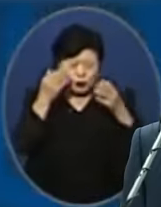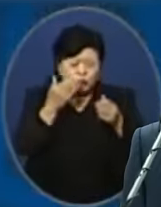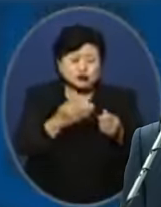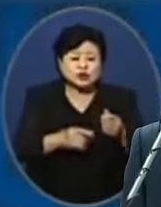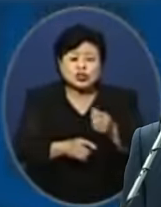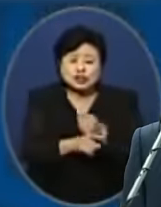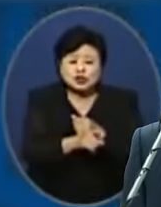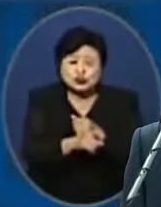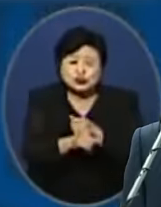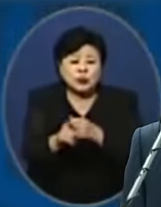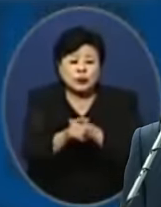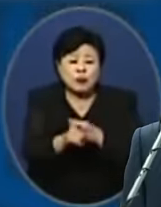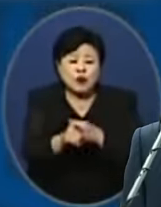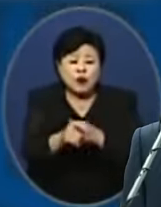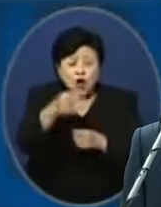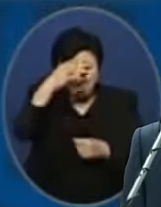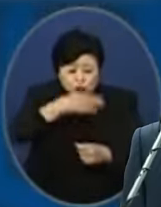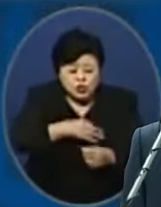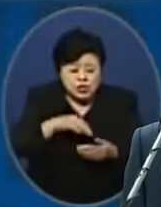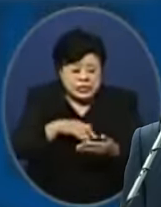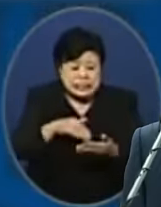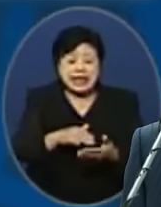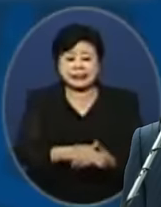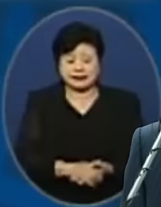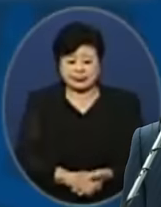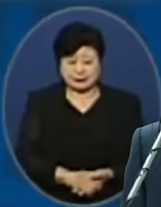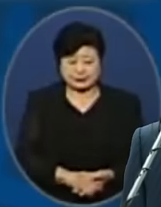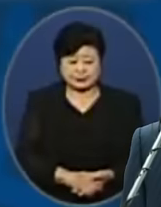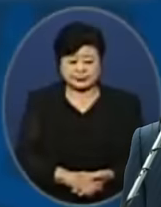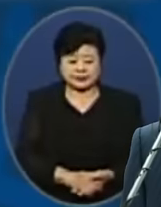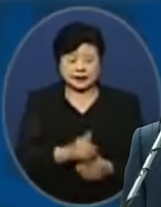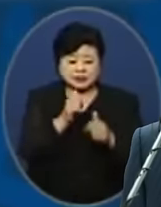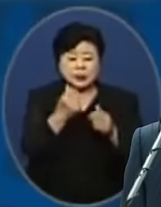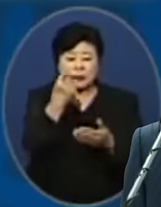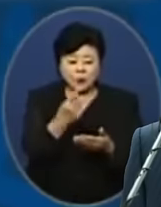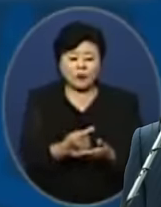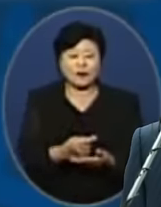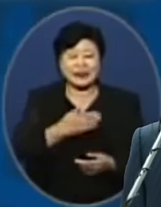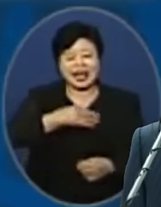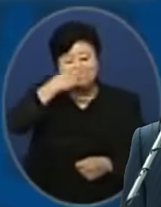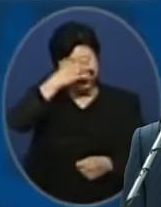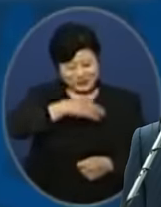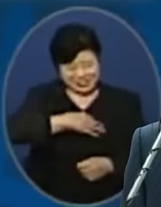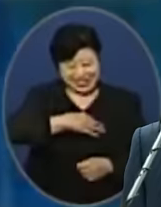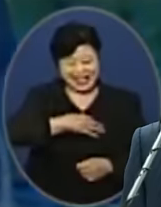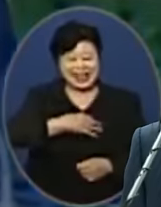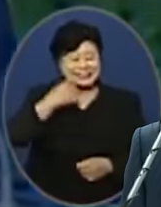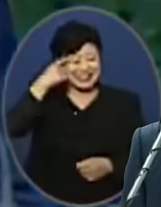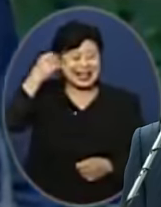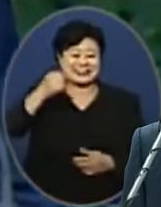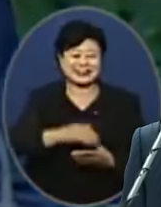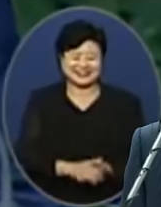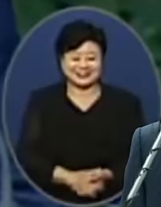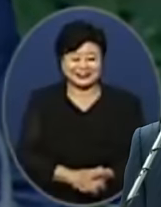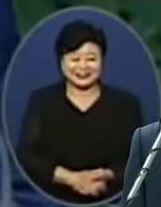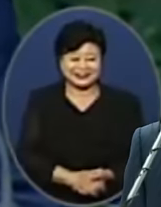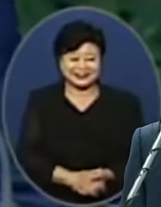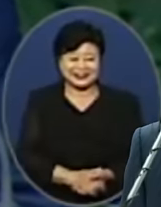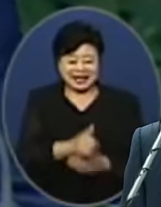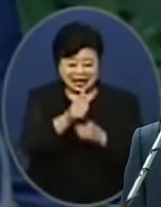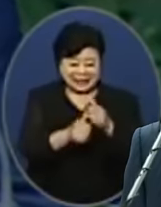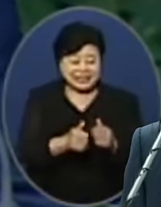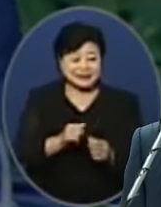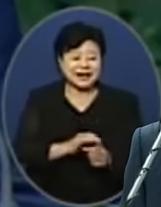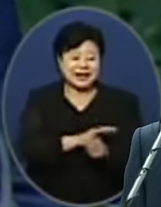것은 무엇이나 그대의 유익으로 계산하라. 시험이 오거든 아 이건 내 유익으로 플러스 계산하라는 것입니다.